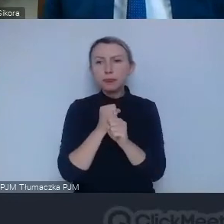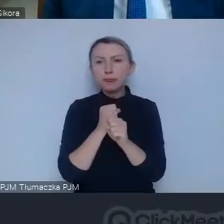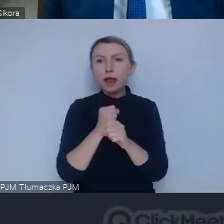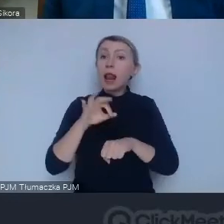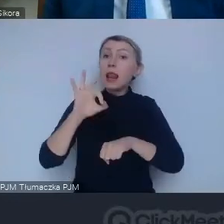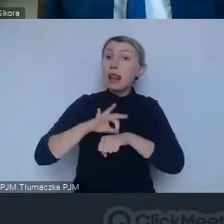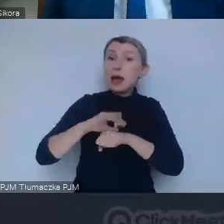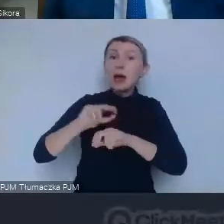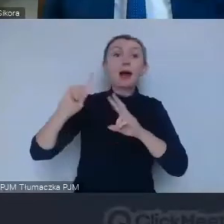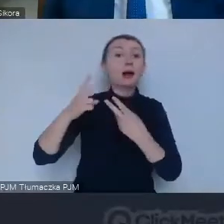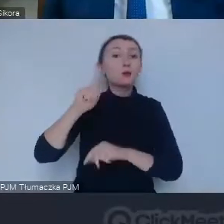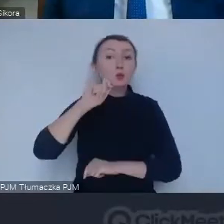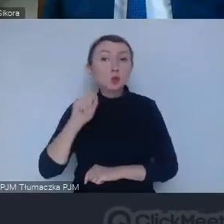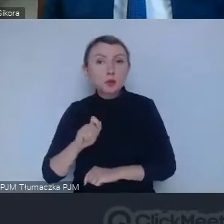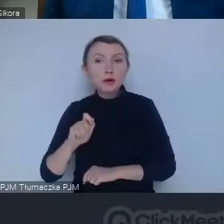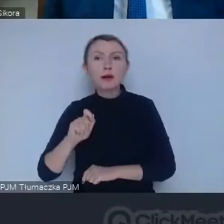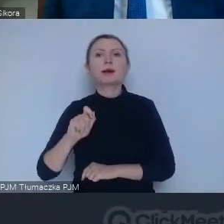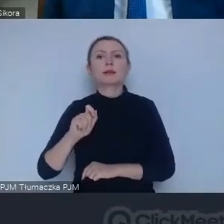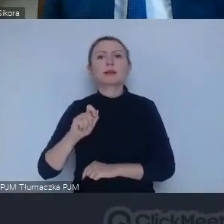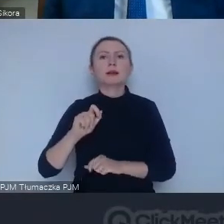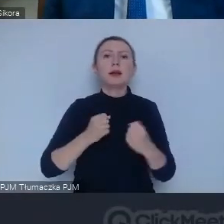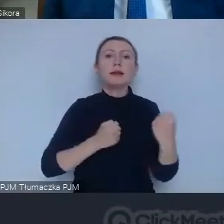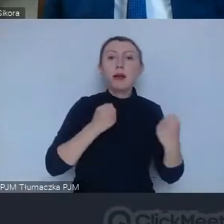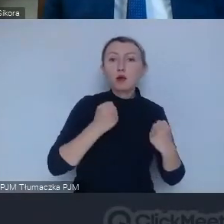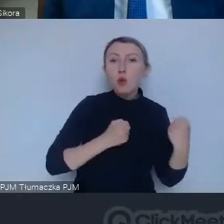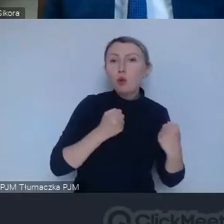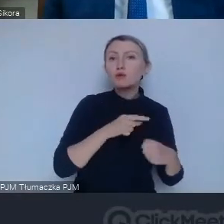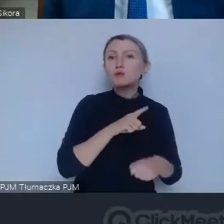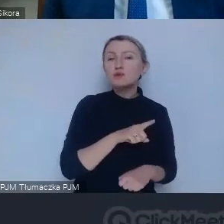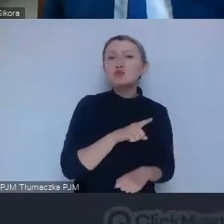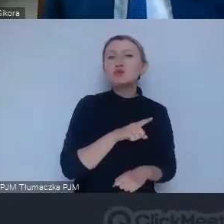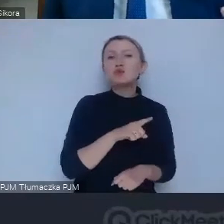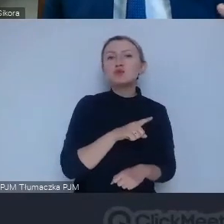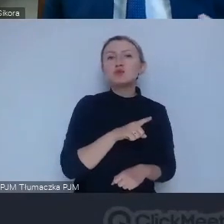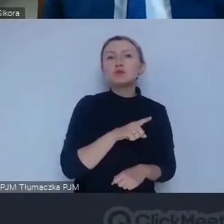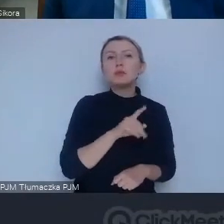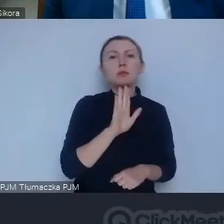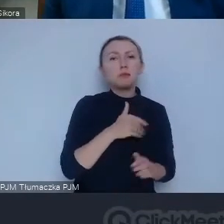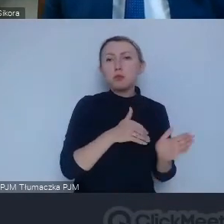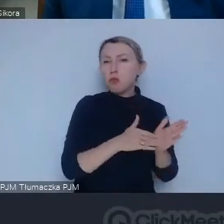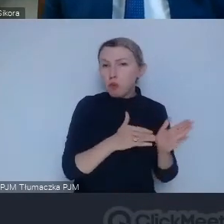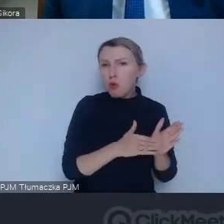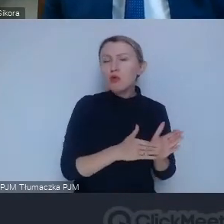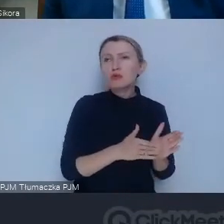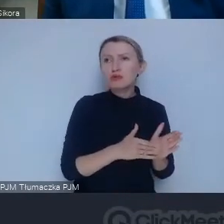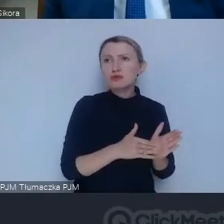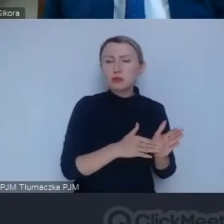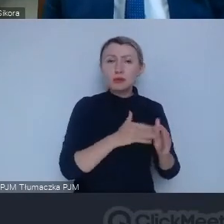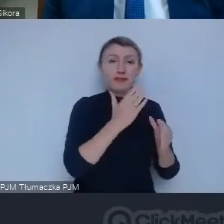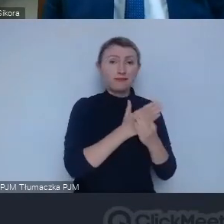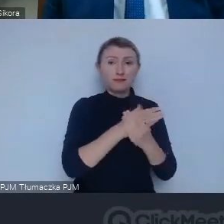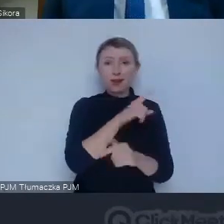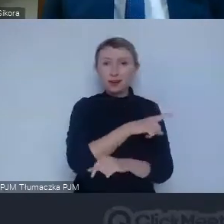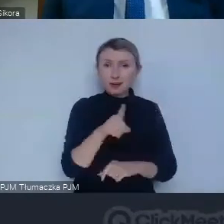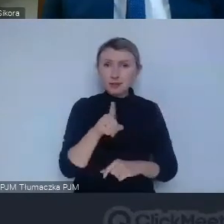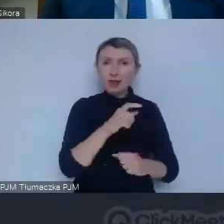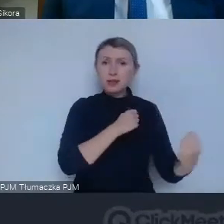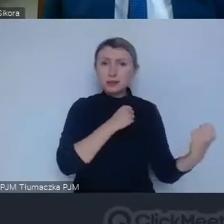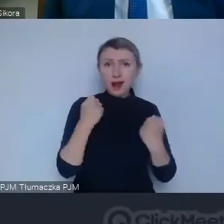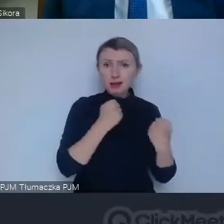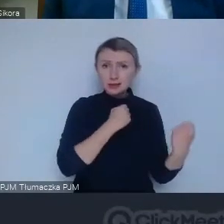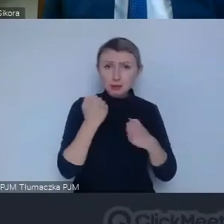lekarzy z Ukrainy, kierowców, którzy są niezbędni do tych firm